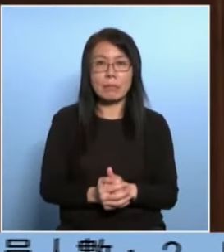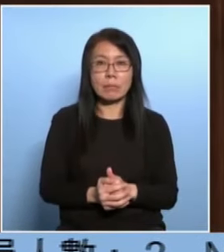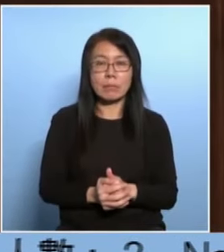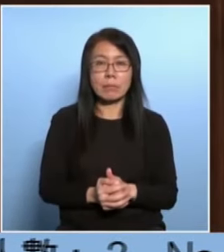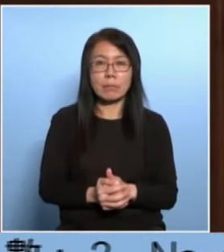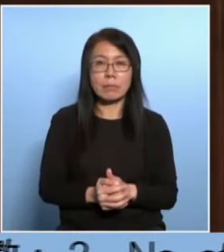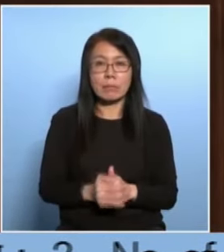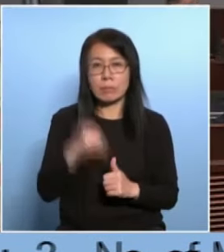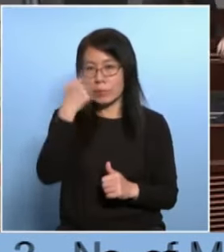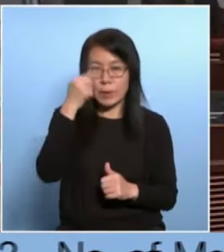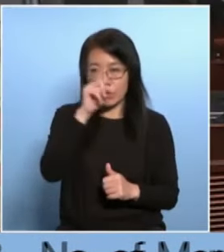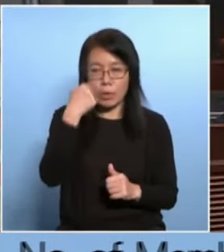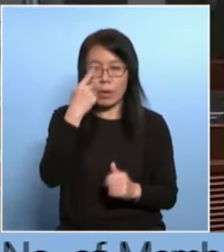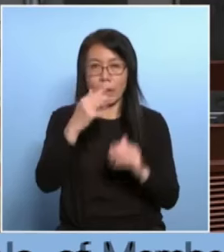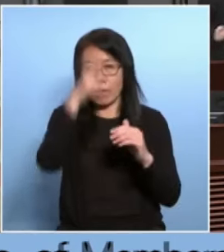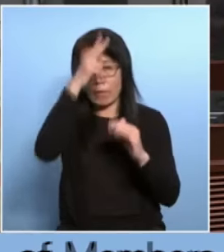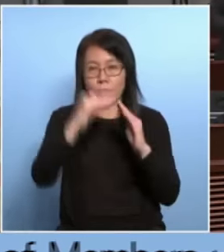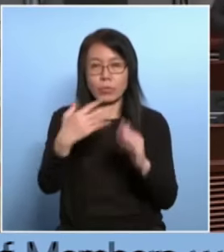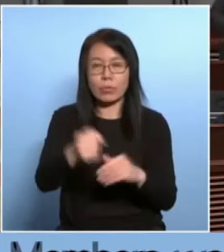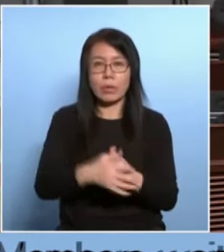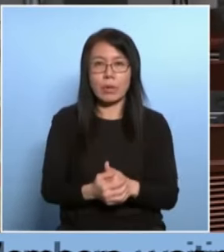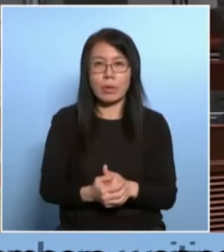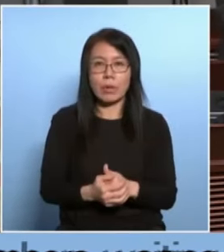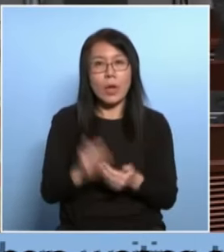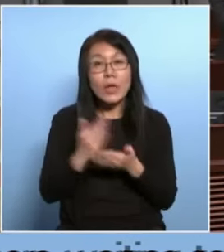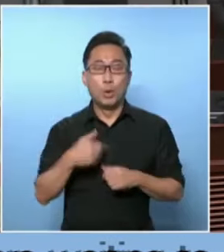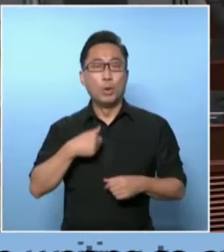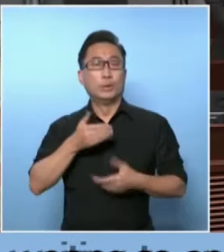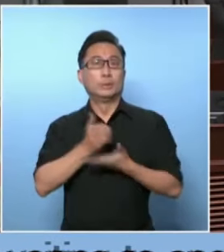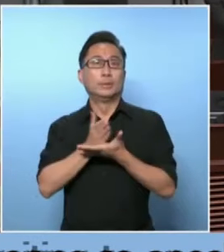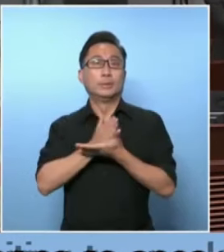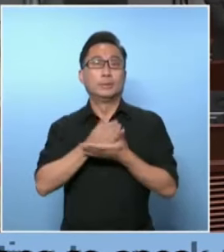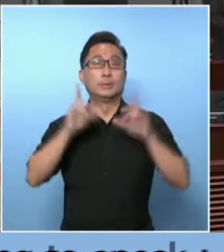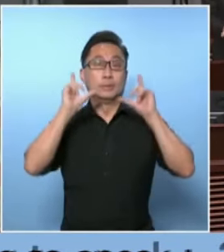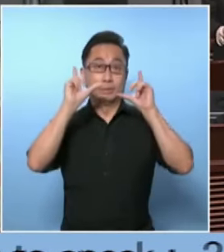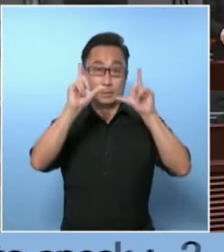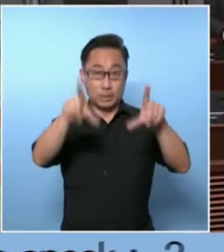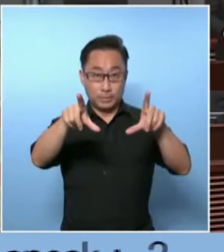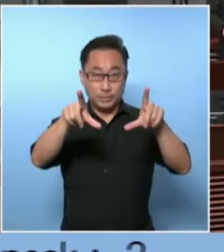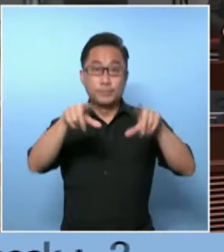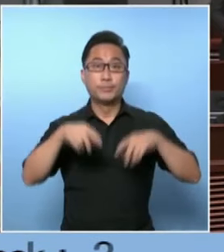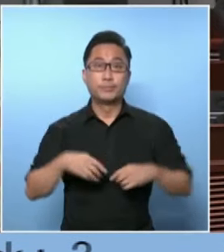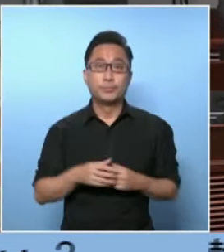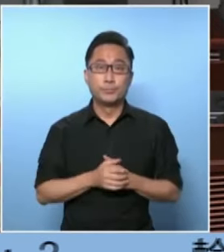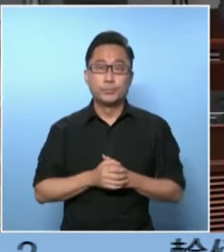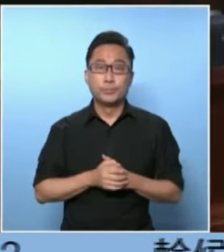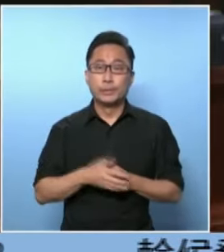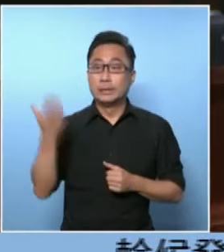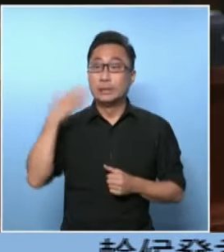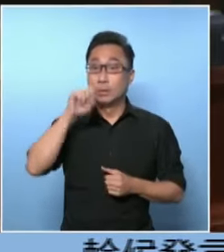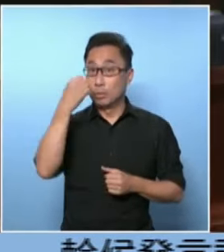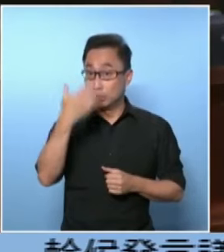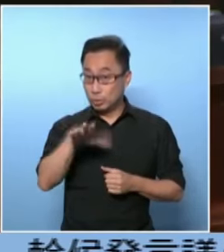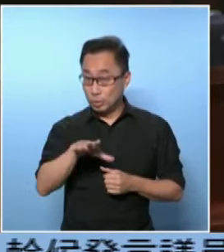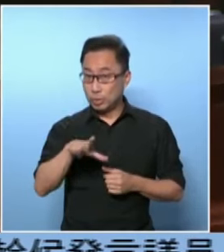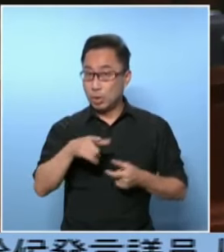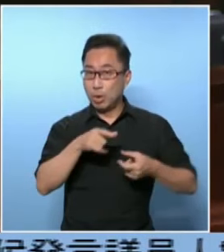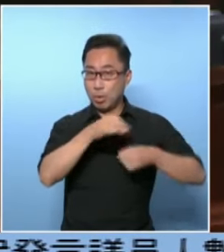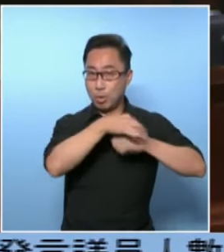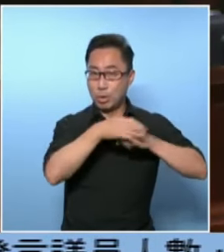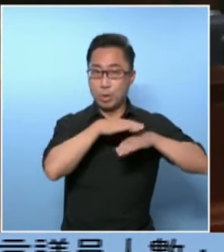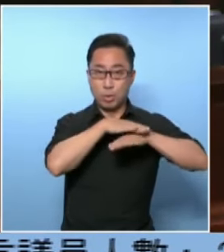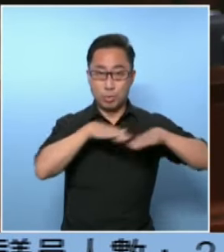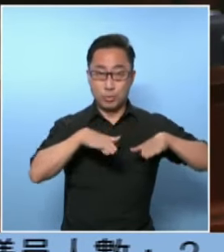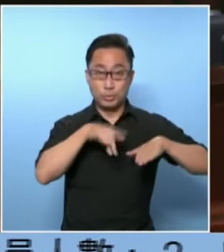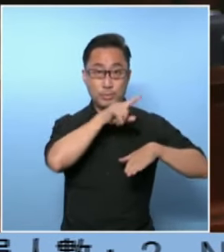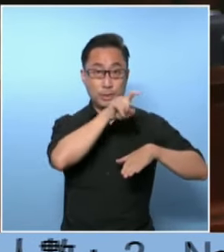哪位局長？ 我嘗試回答吧。就在這方面呢，之前我都說了，在國家安全方面呢，我